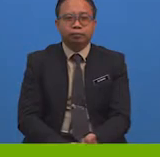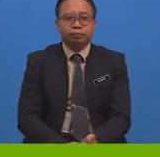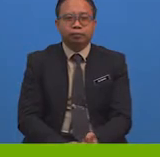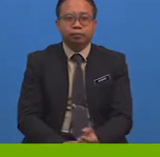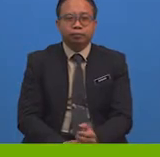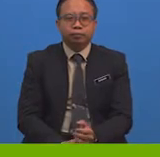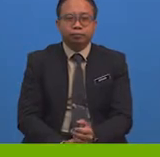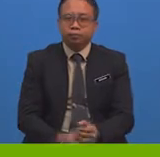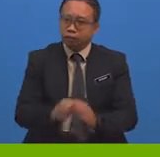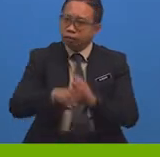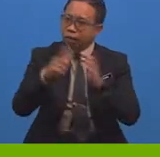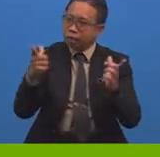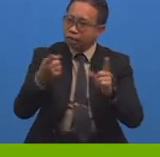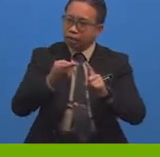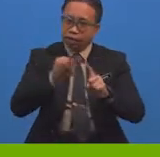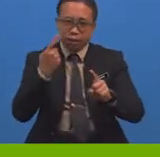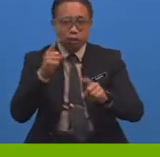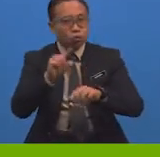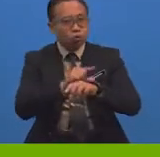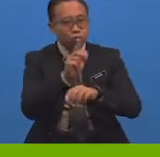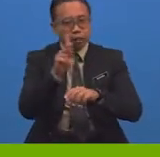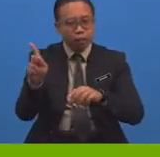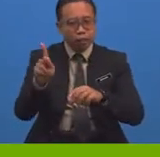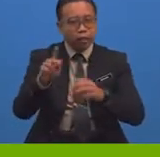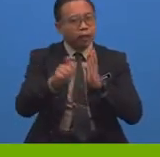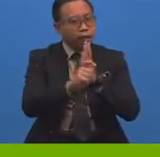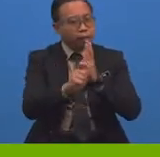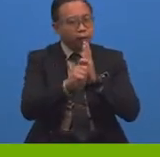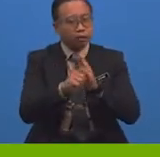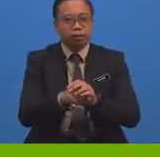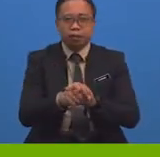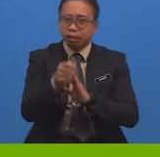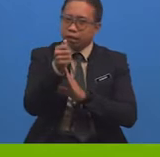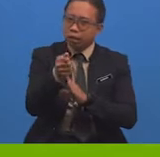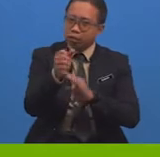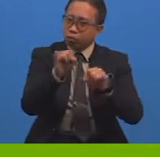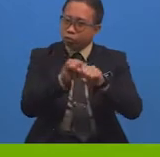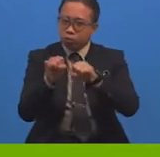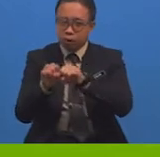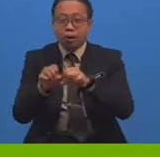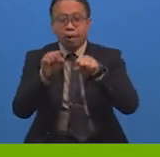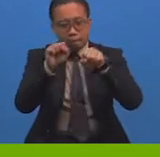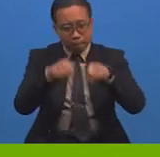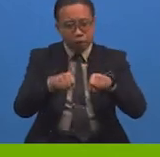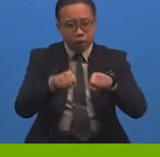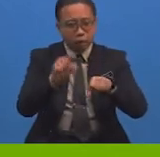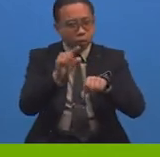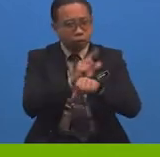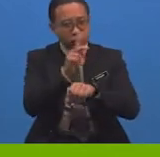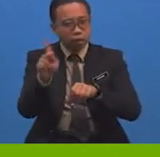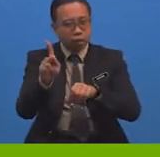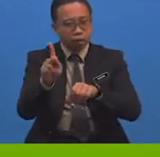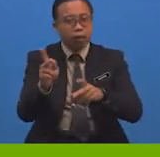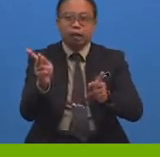selain daripada menggunakan penambahan kamu juga boleh menggunakan